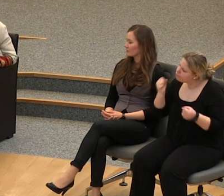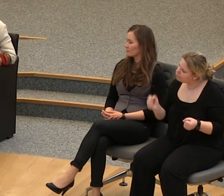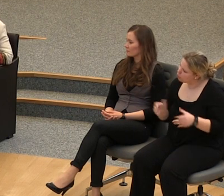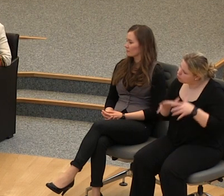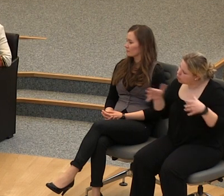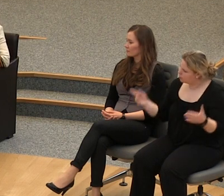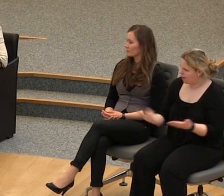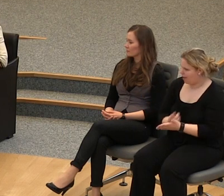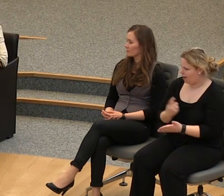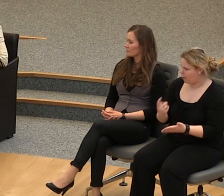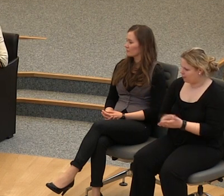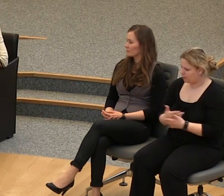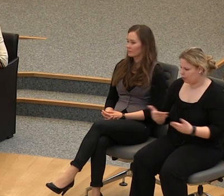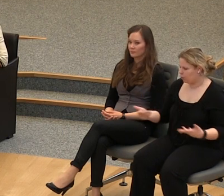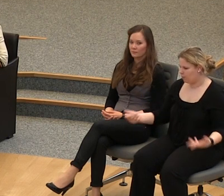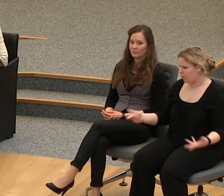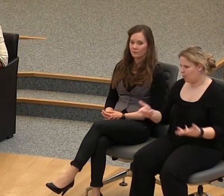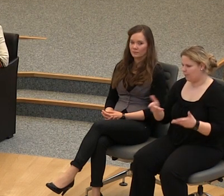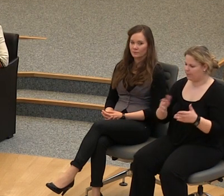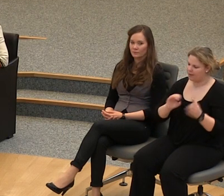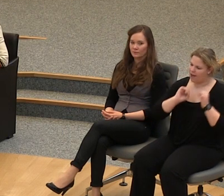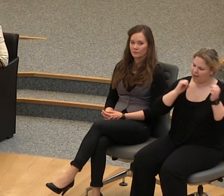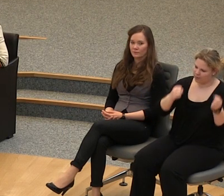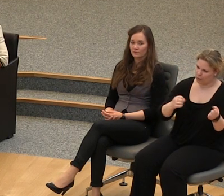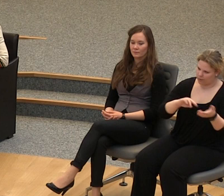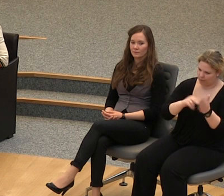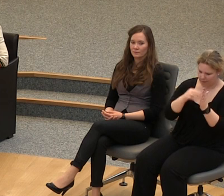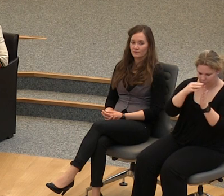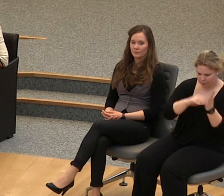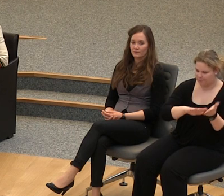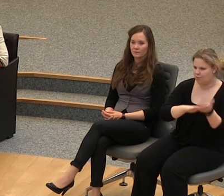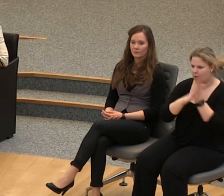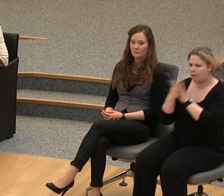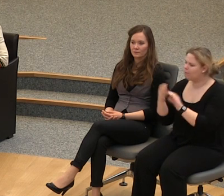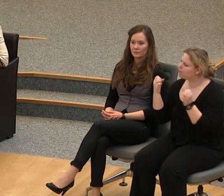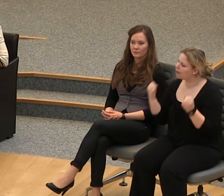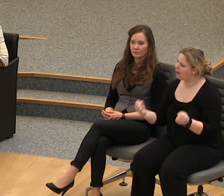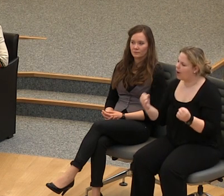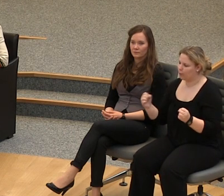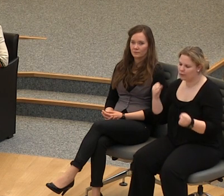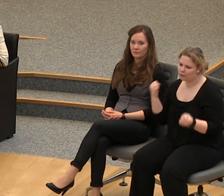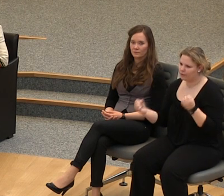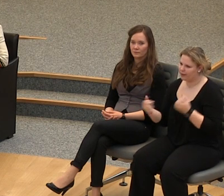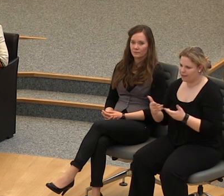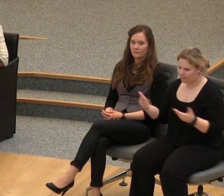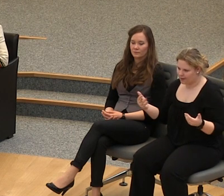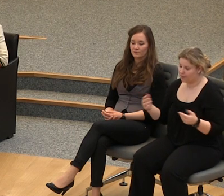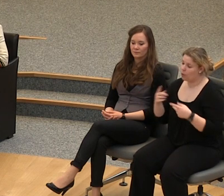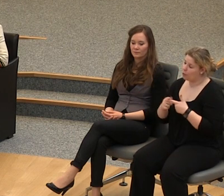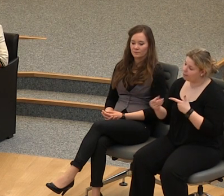bei der Umsetzung dieses Aktionsplans NRW und welche Initiativen und Maßnahmen wird die